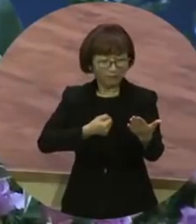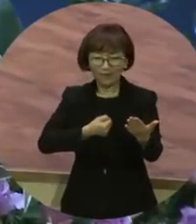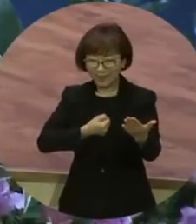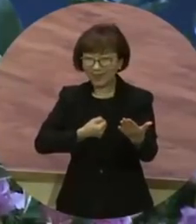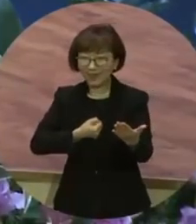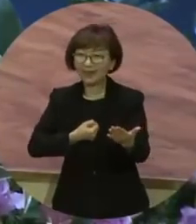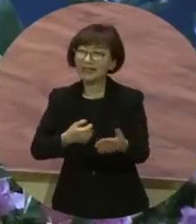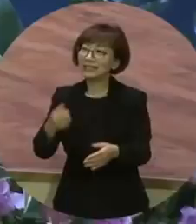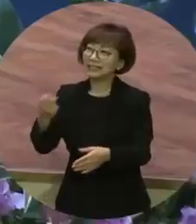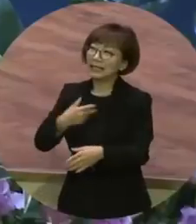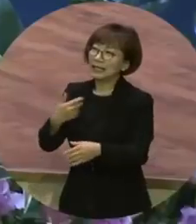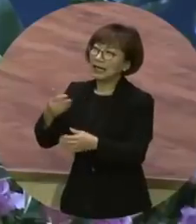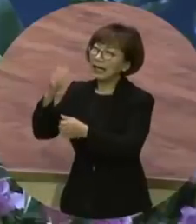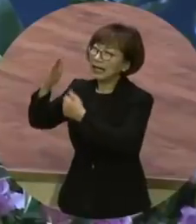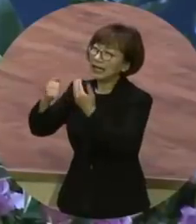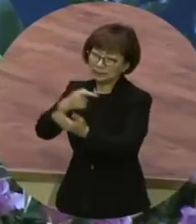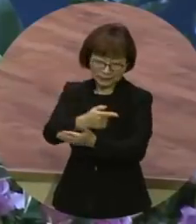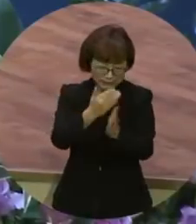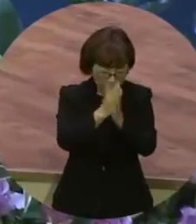제가 다 그렇게 기도를 해드렸습니다.